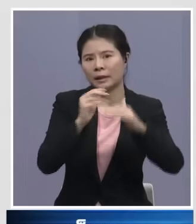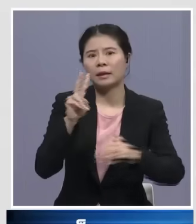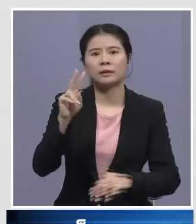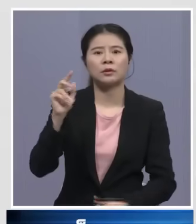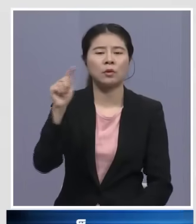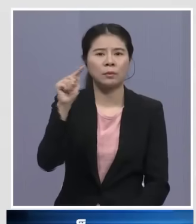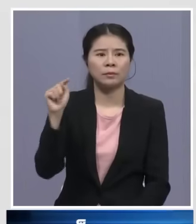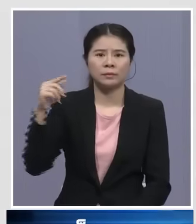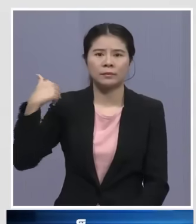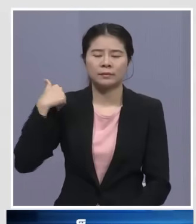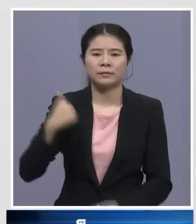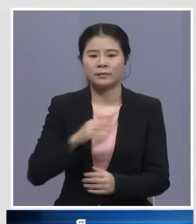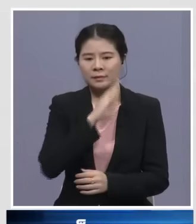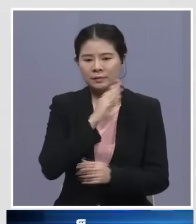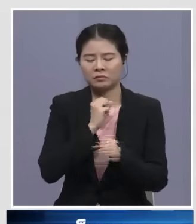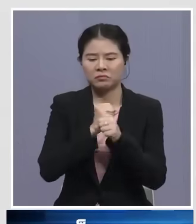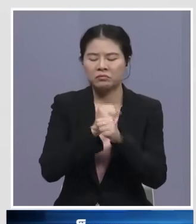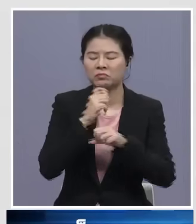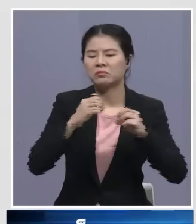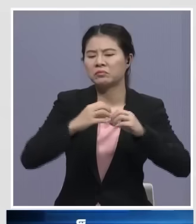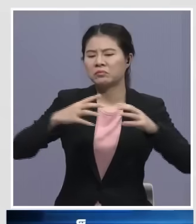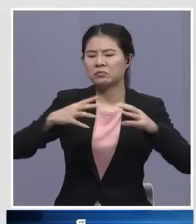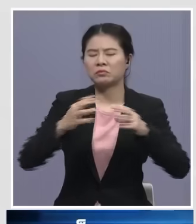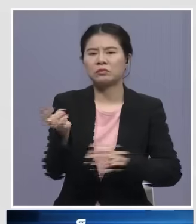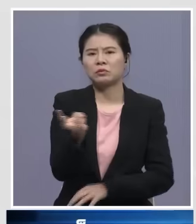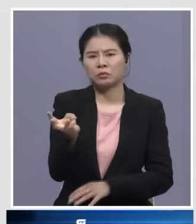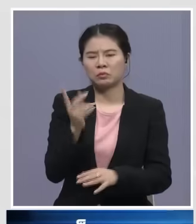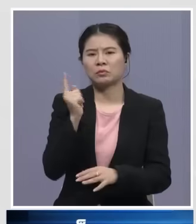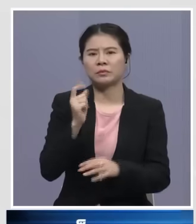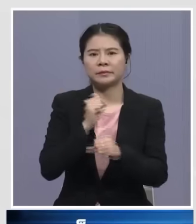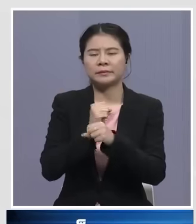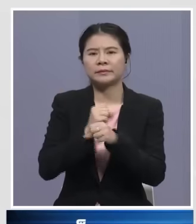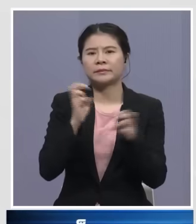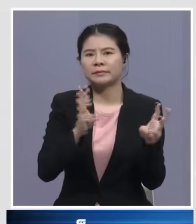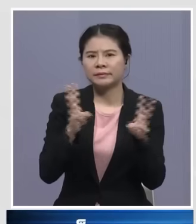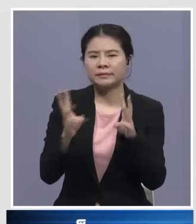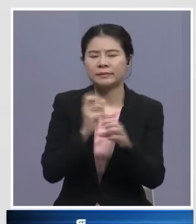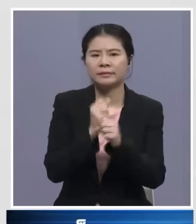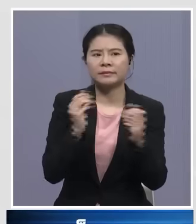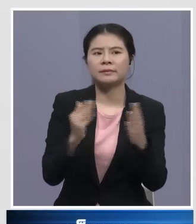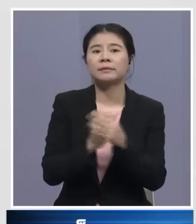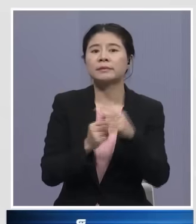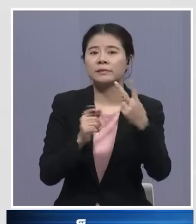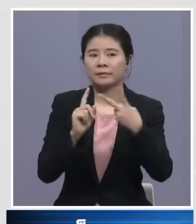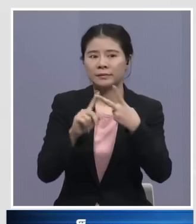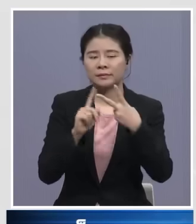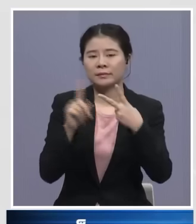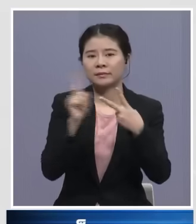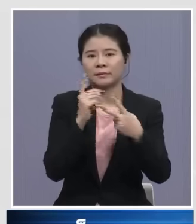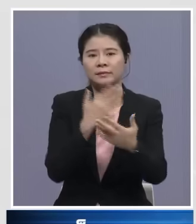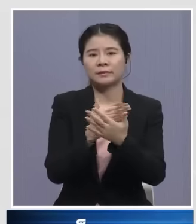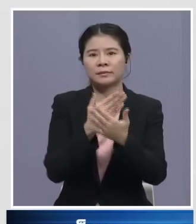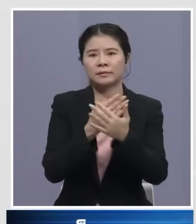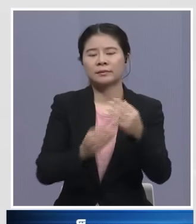มองว่าอ่ะถ้าแบบนี้ GDPโตน้อยเนี่ยมันก็ต้องกระตุ้นใช่มยอืมันก็สคม 2ปริมาณเงินที่